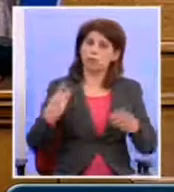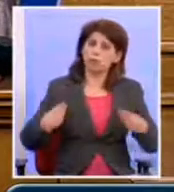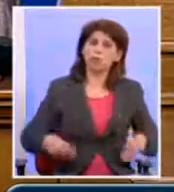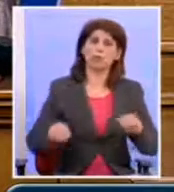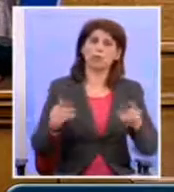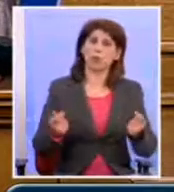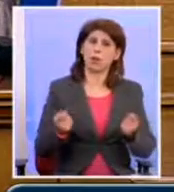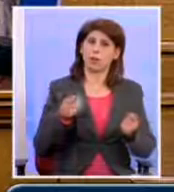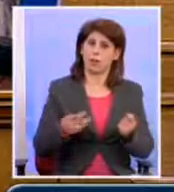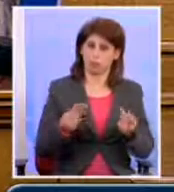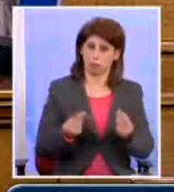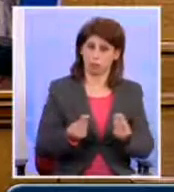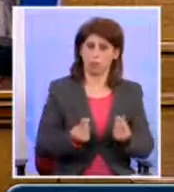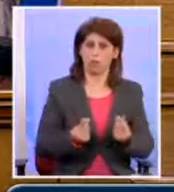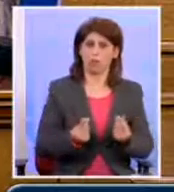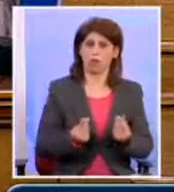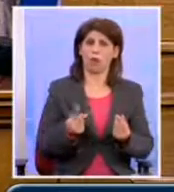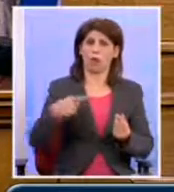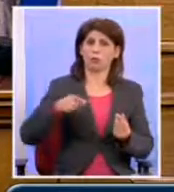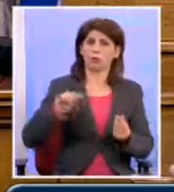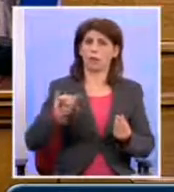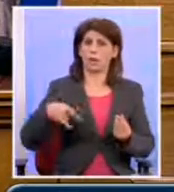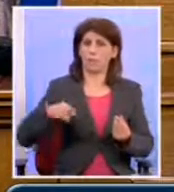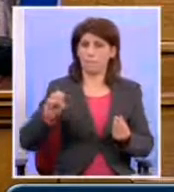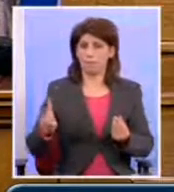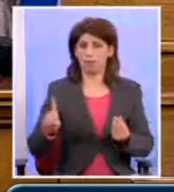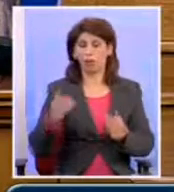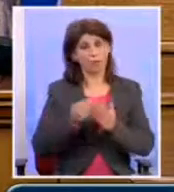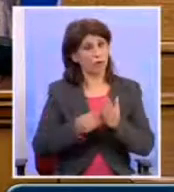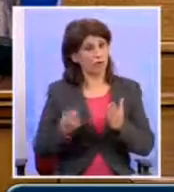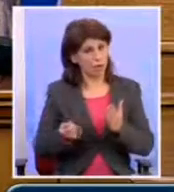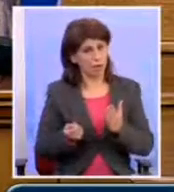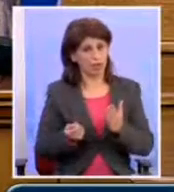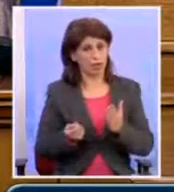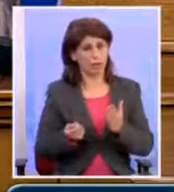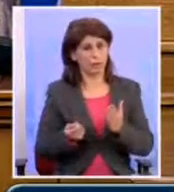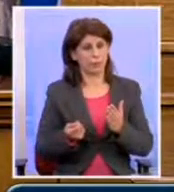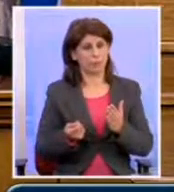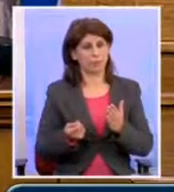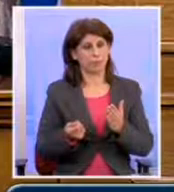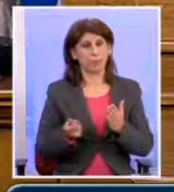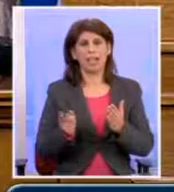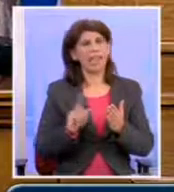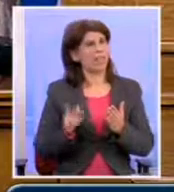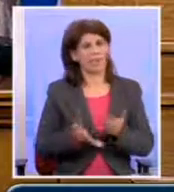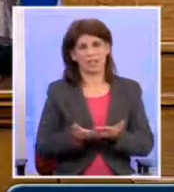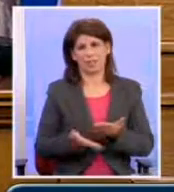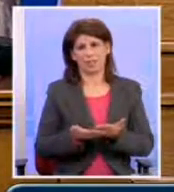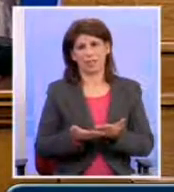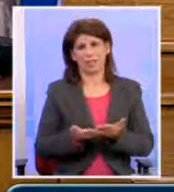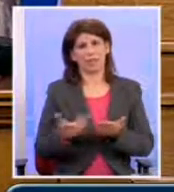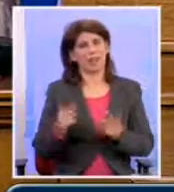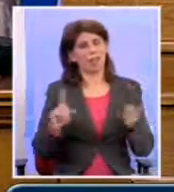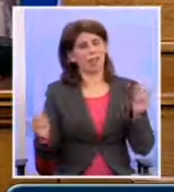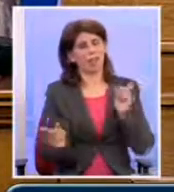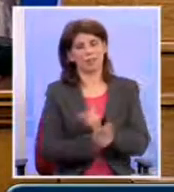οποία έγινε με αυτόν τον τρόπο από το ΤΑΙΠΕΔ και στο βαθμό που έγινε δεν εξυπηρέτησε, αλλά